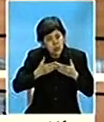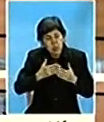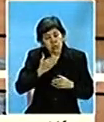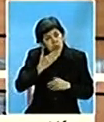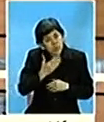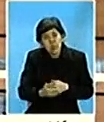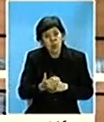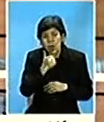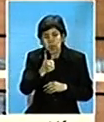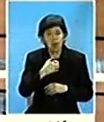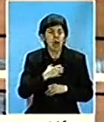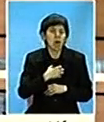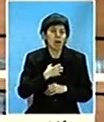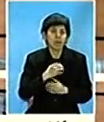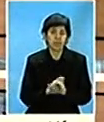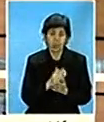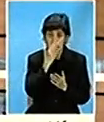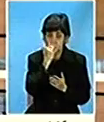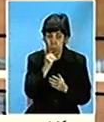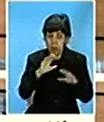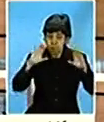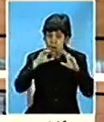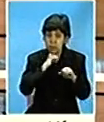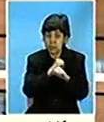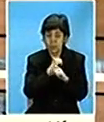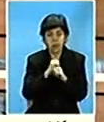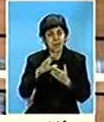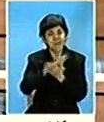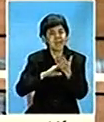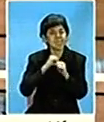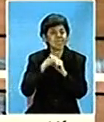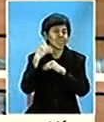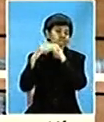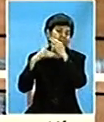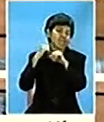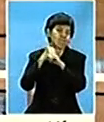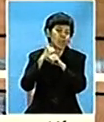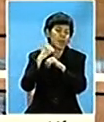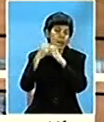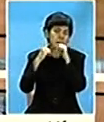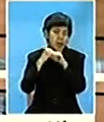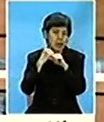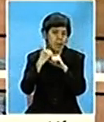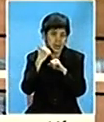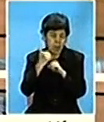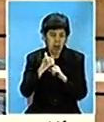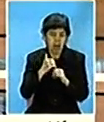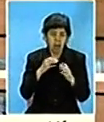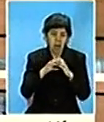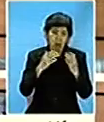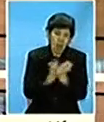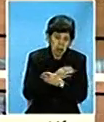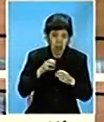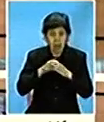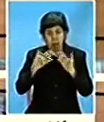วาระทุกรัฐบาลเพราะว่าจะทำให้การพัฒนาประเทศนั้นมันยืนยาวไม่ใช่เปลี่ยนไปเปลี่ยนมานี่คือ